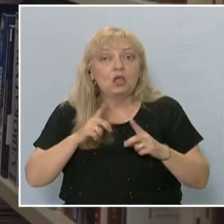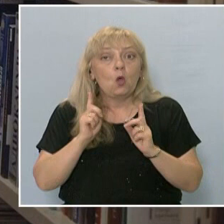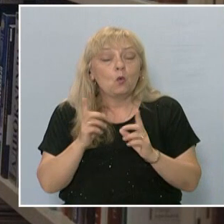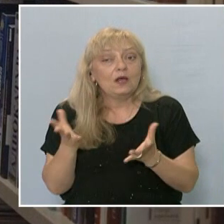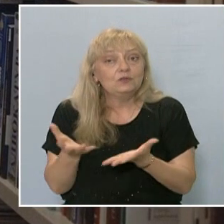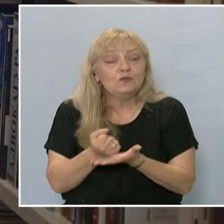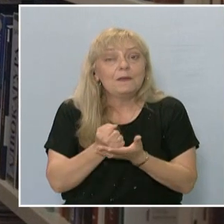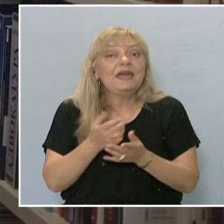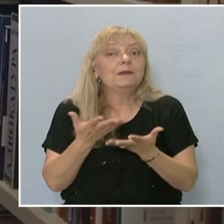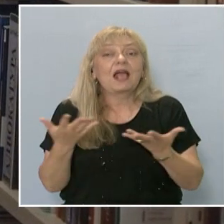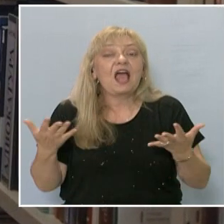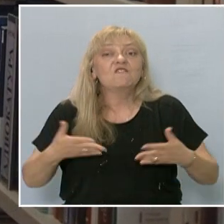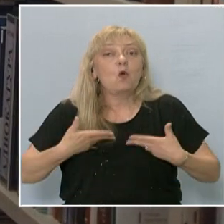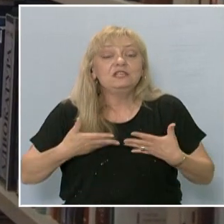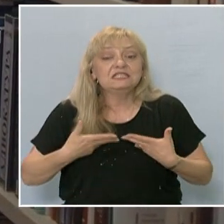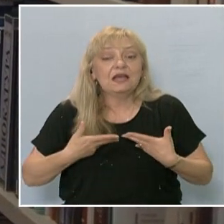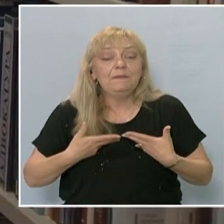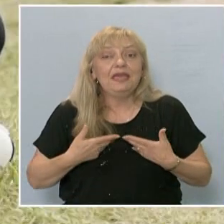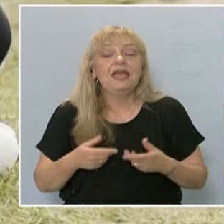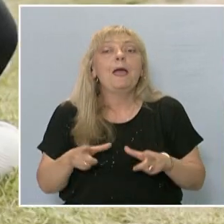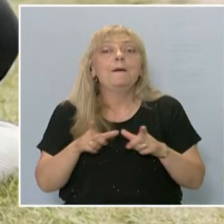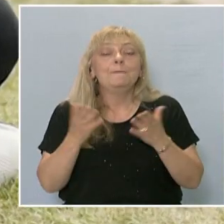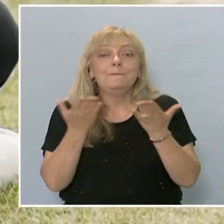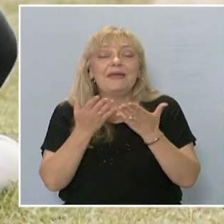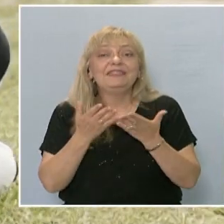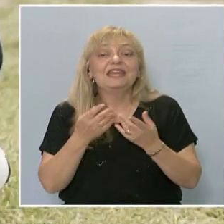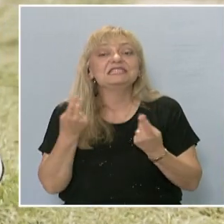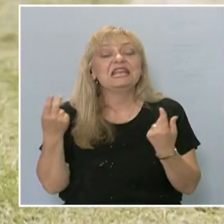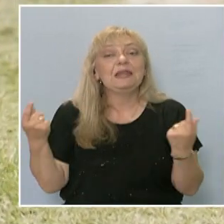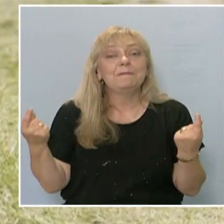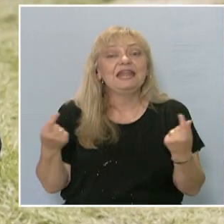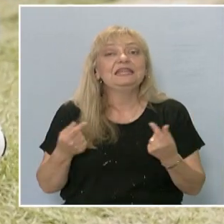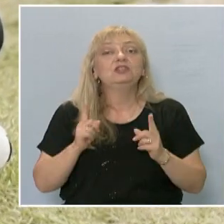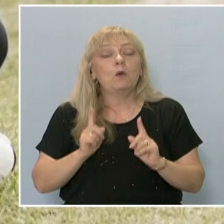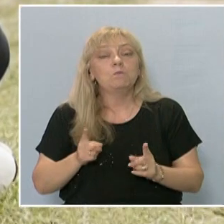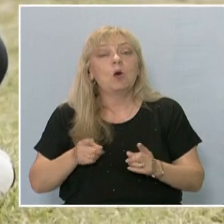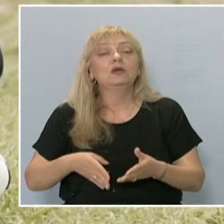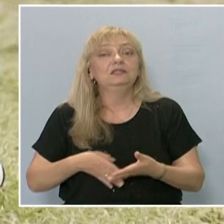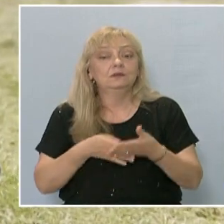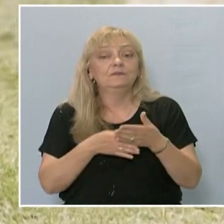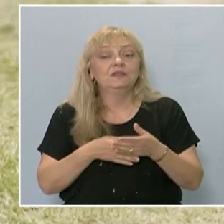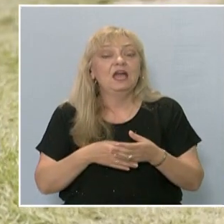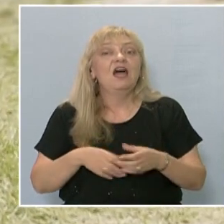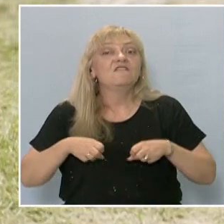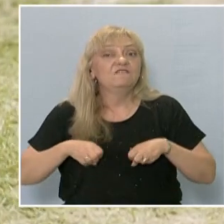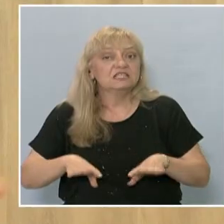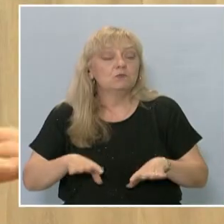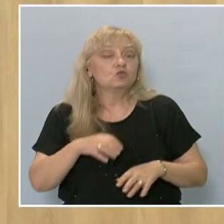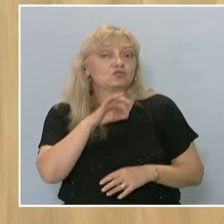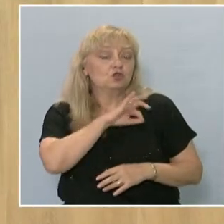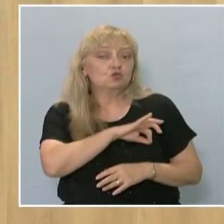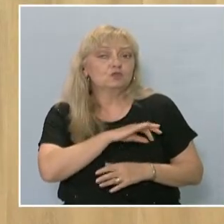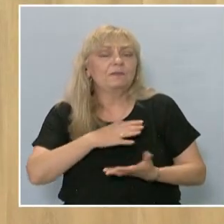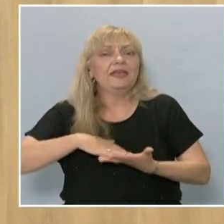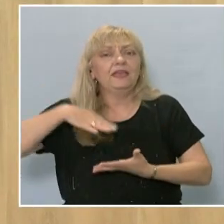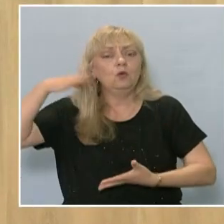осмеляваме да развием като изкуство мета заниманията могат да ни помогнат шансът за успех е голям смята димитър караманчев то